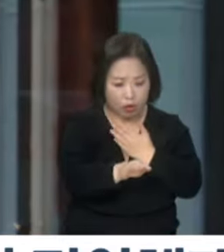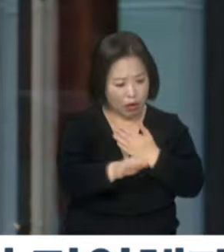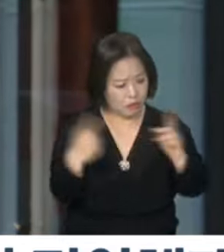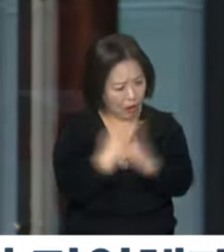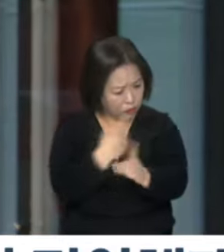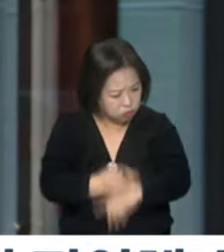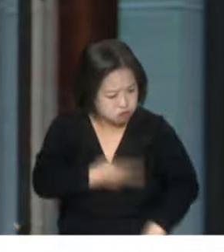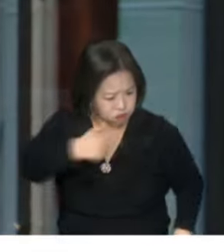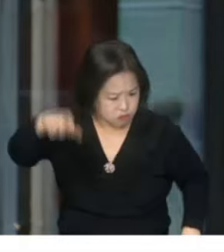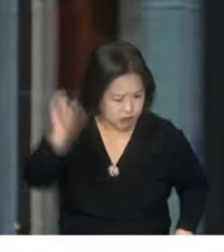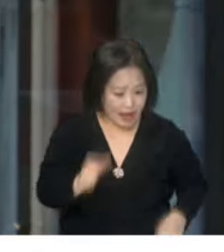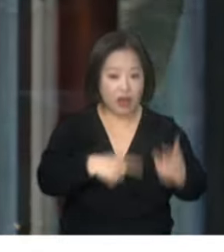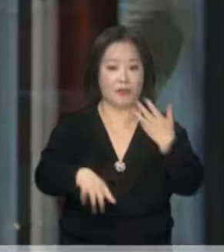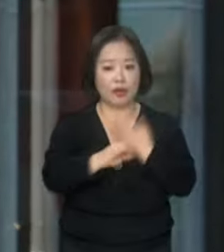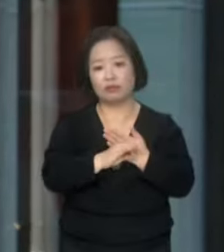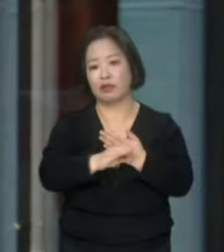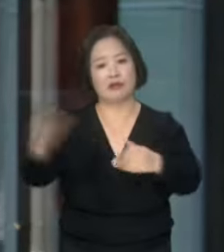않으면 직권면직 대상이 될 수 있습니다